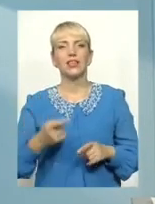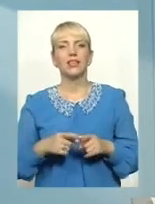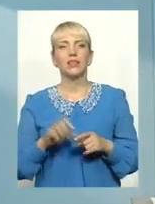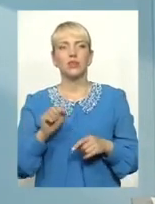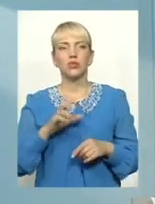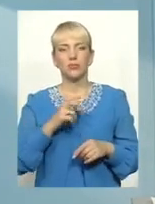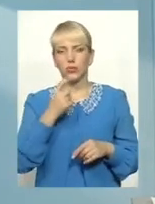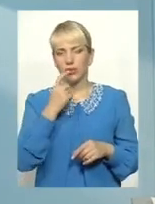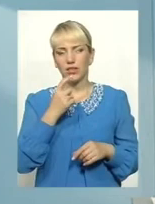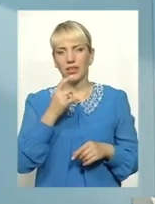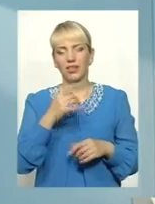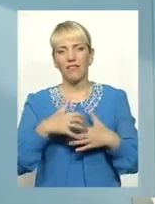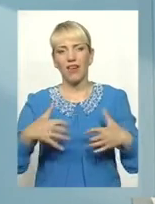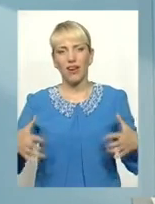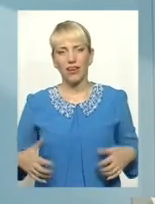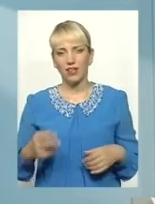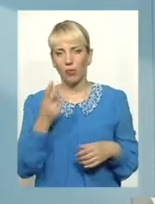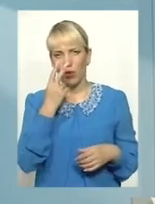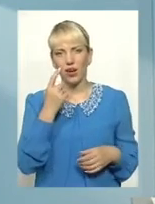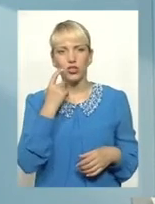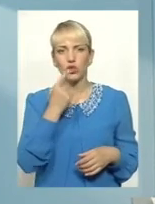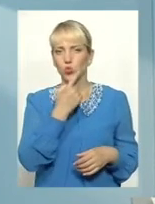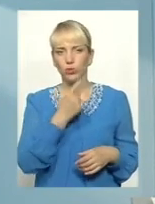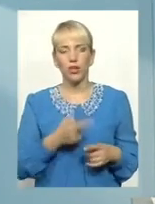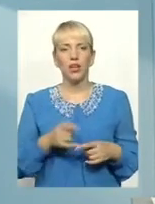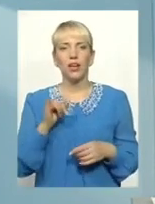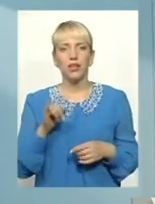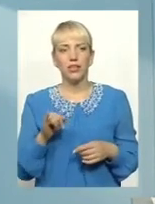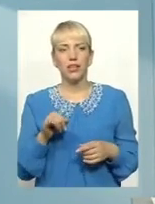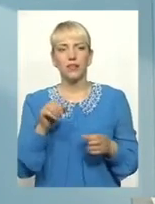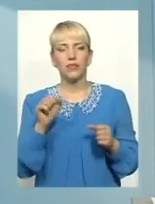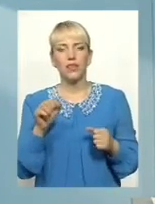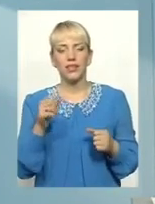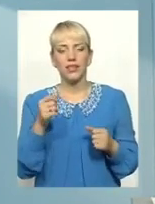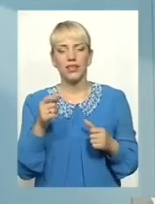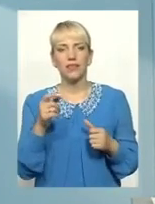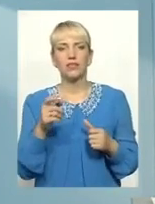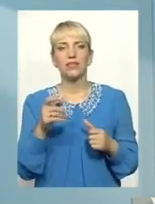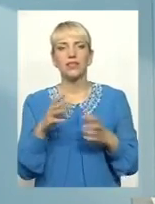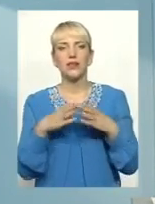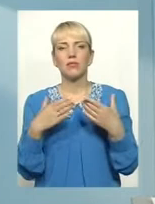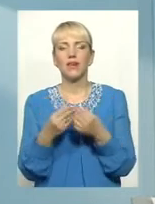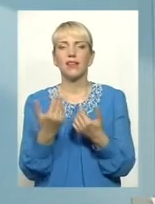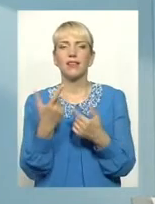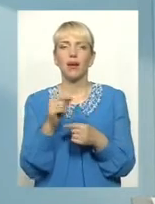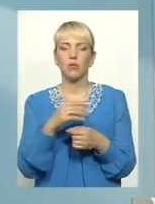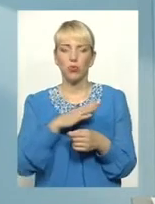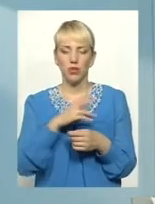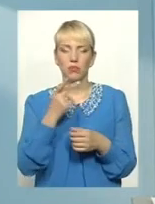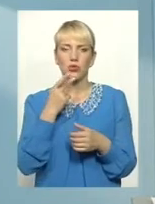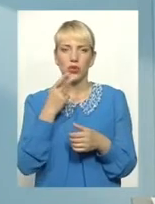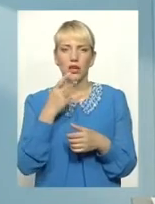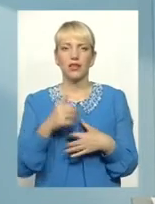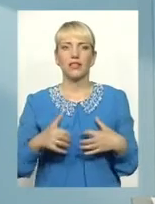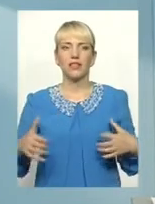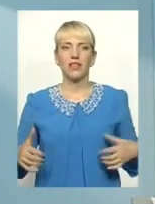ось тільки там, де в родині виросли з покоління в покоління і були ці тваринки, тоді ця тварина дійсно